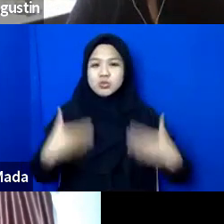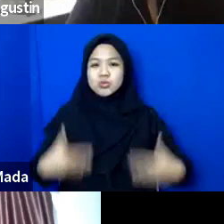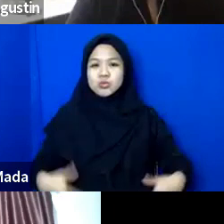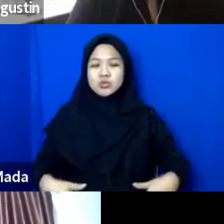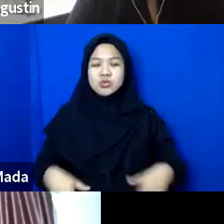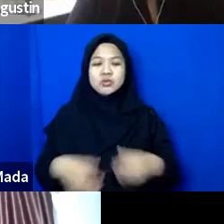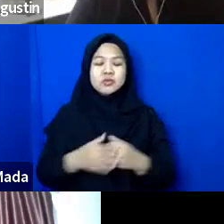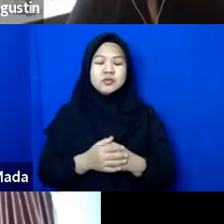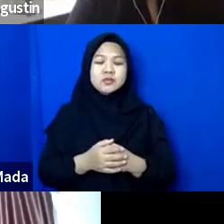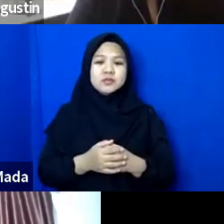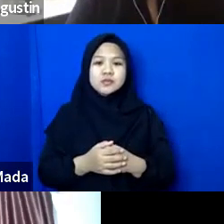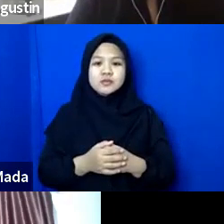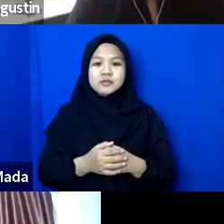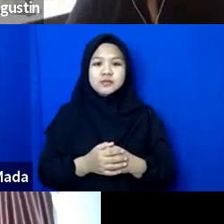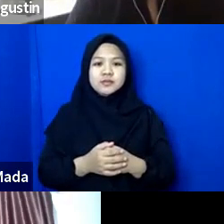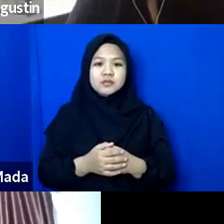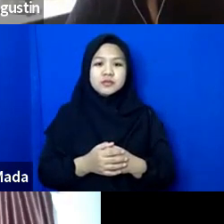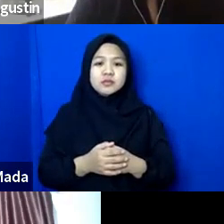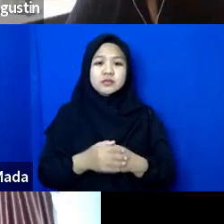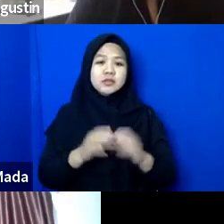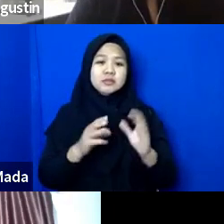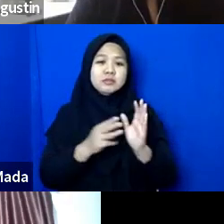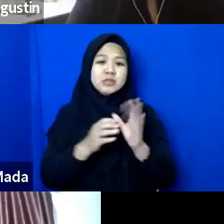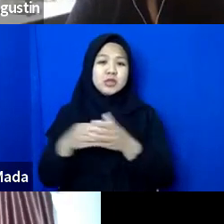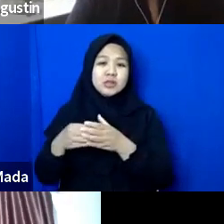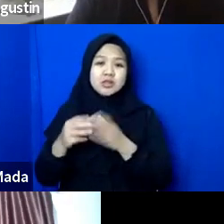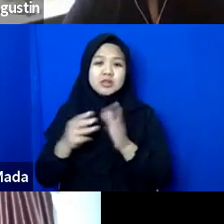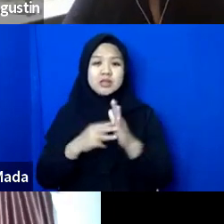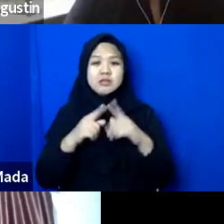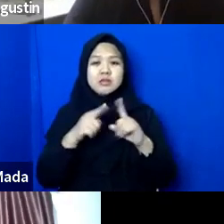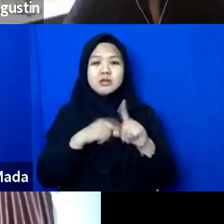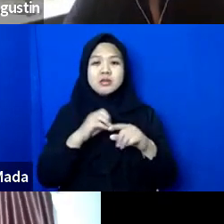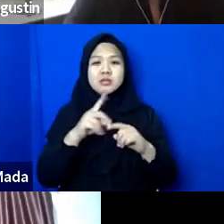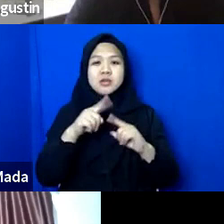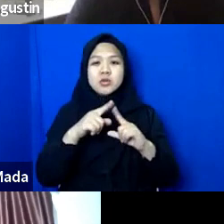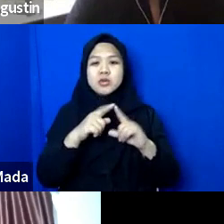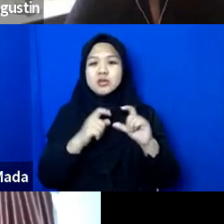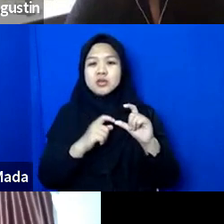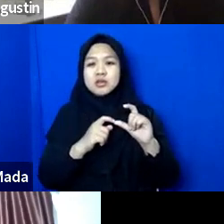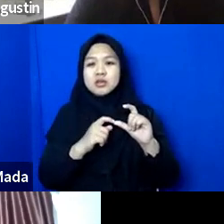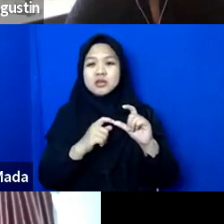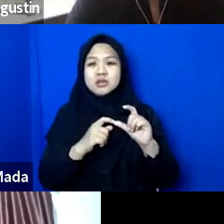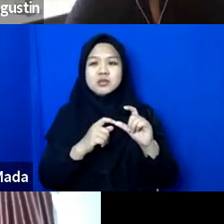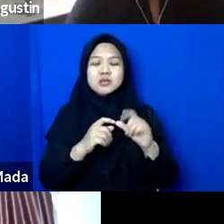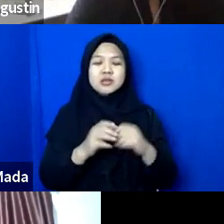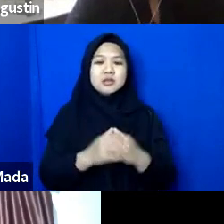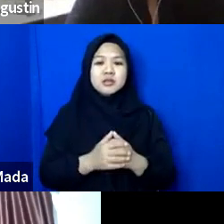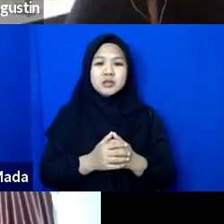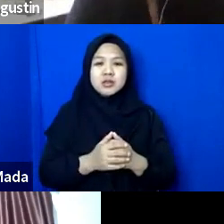kemudian di antara minoritas dan mayoritas kemudian apa